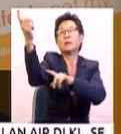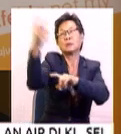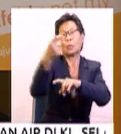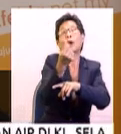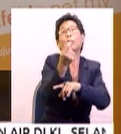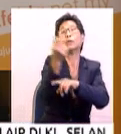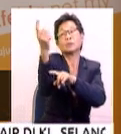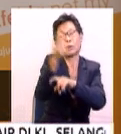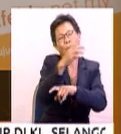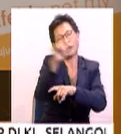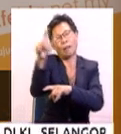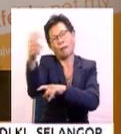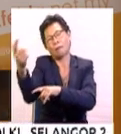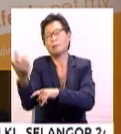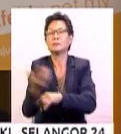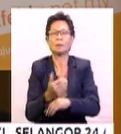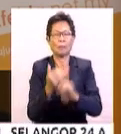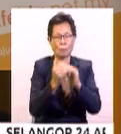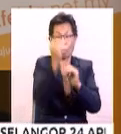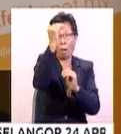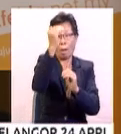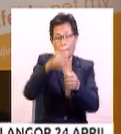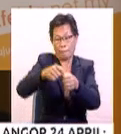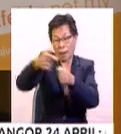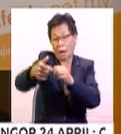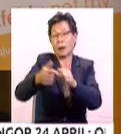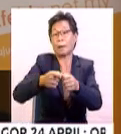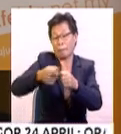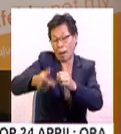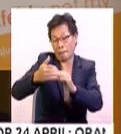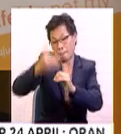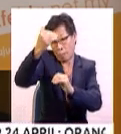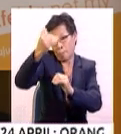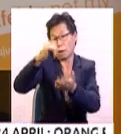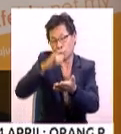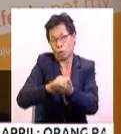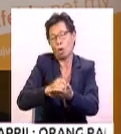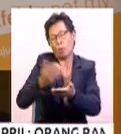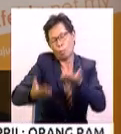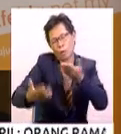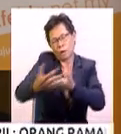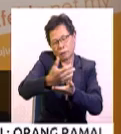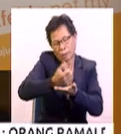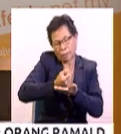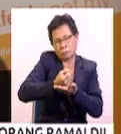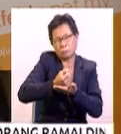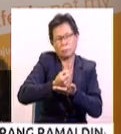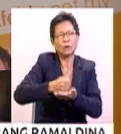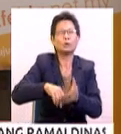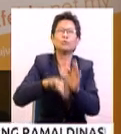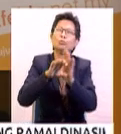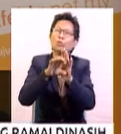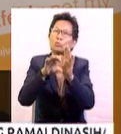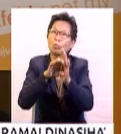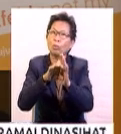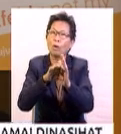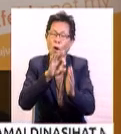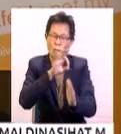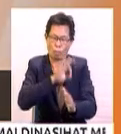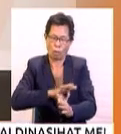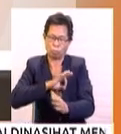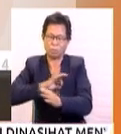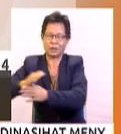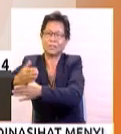sebagainya, kelebihan daripada bayaran ini mungkin mereka dapat seperti profit sharing